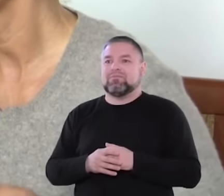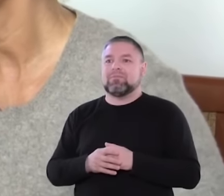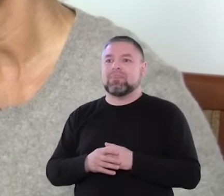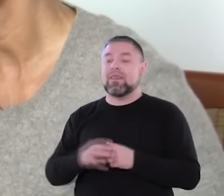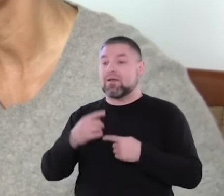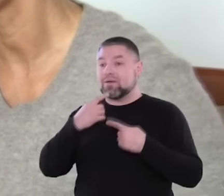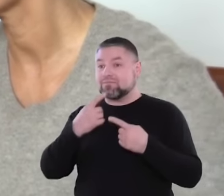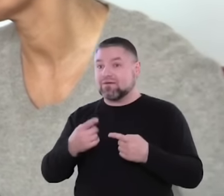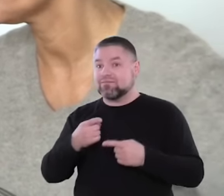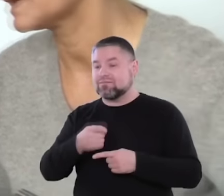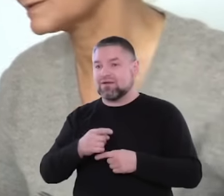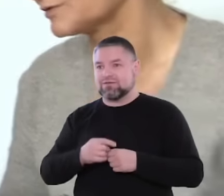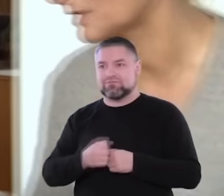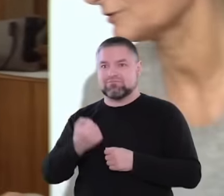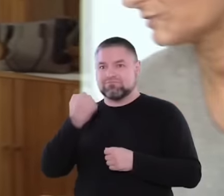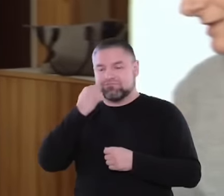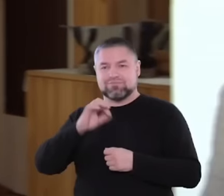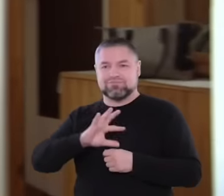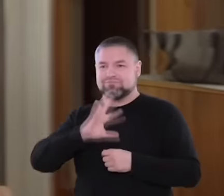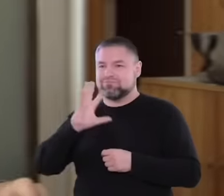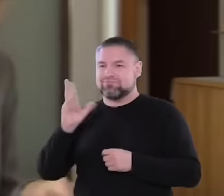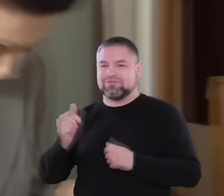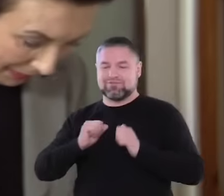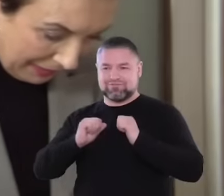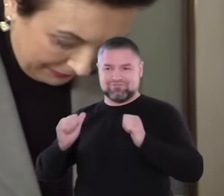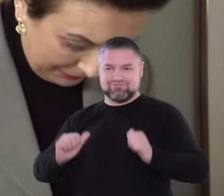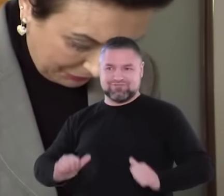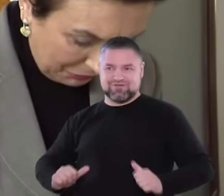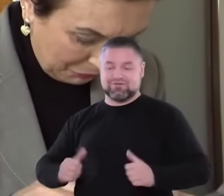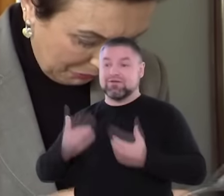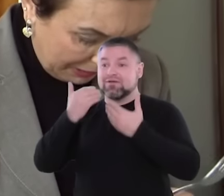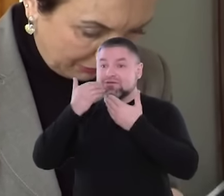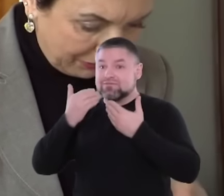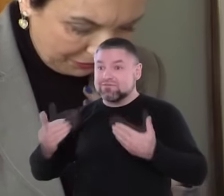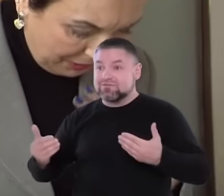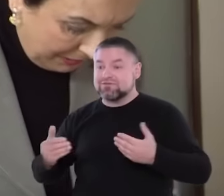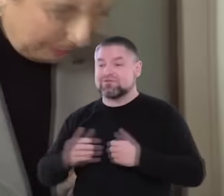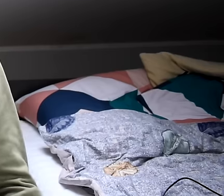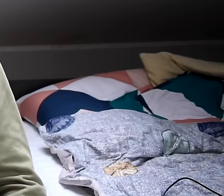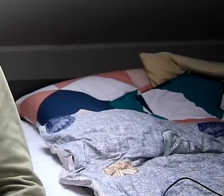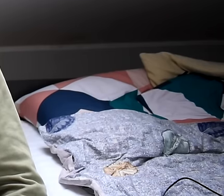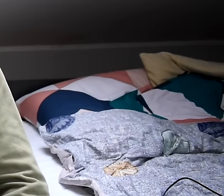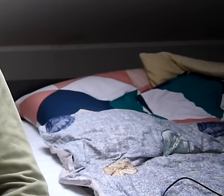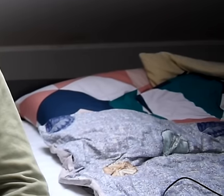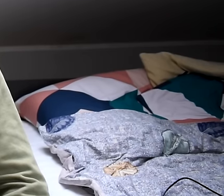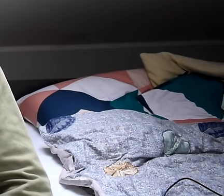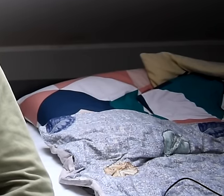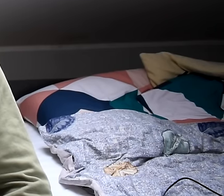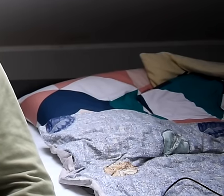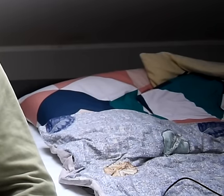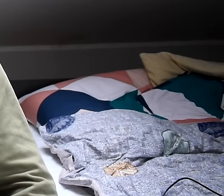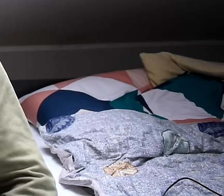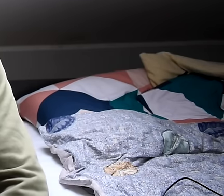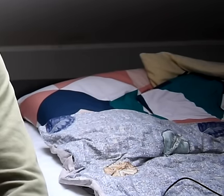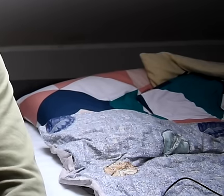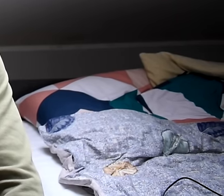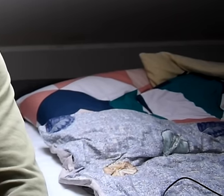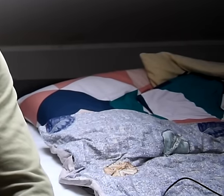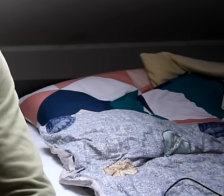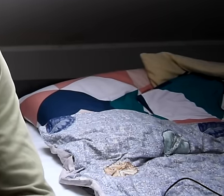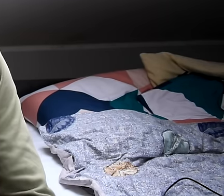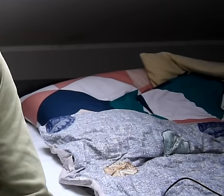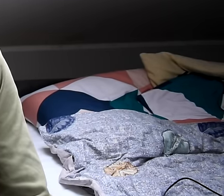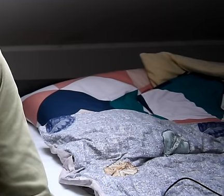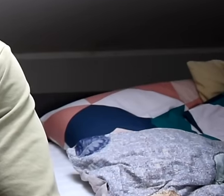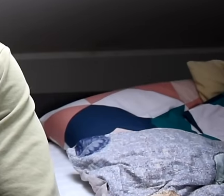To powiem ci, że masz bardzo ładną garsonkę. Dziękuję bardzo, właśnie... A może się tutaj polubią jednak, może się tutaj